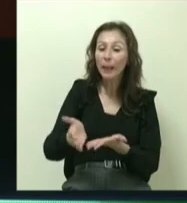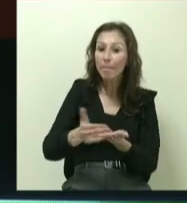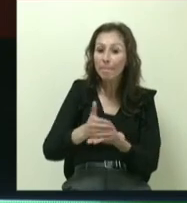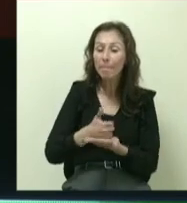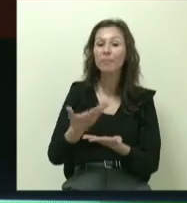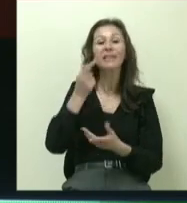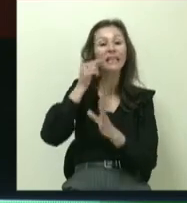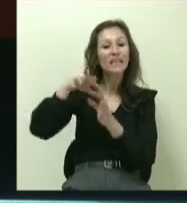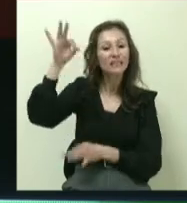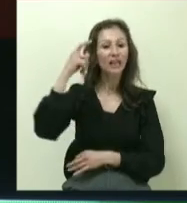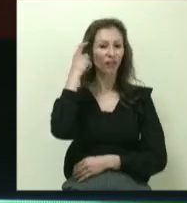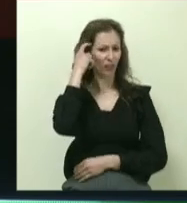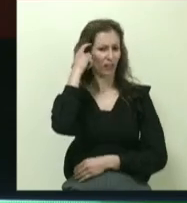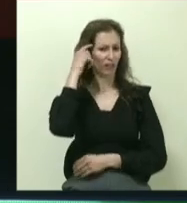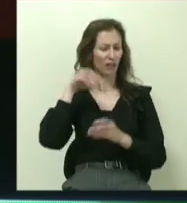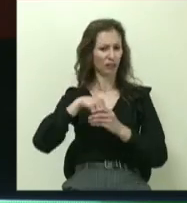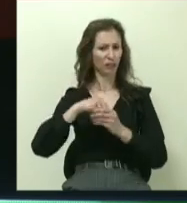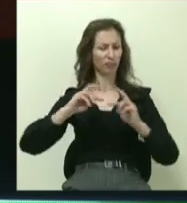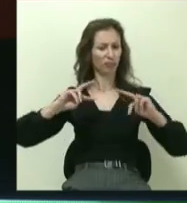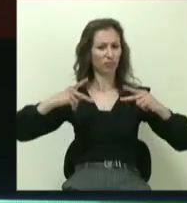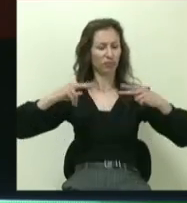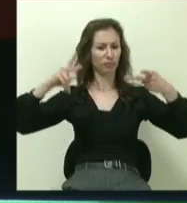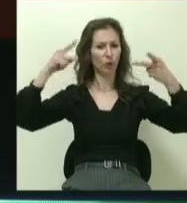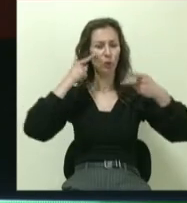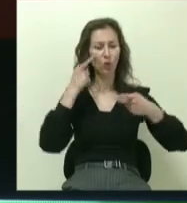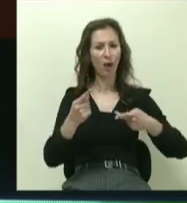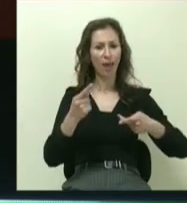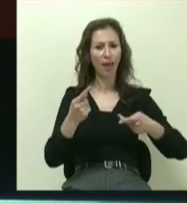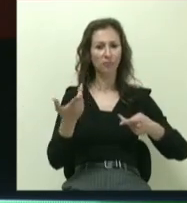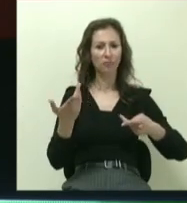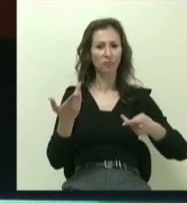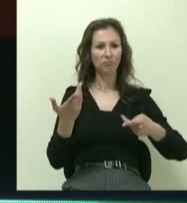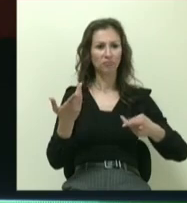insan ve fikir akımlarının giderek artışı